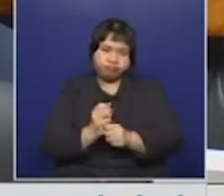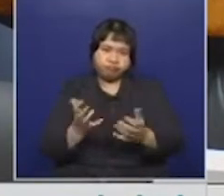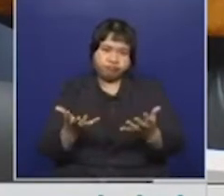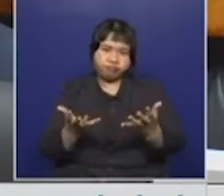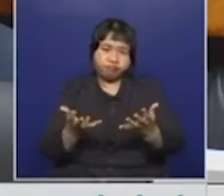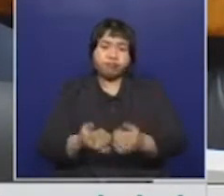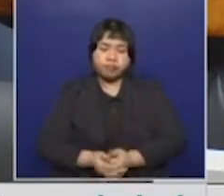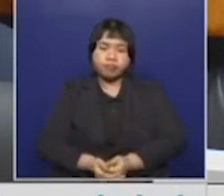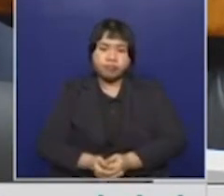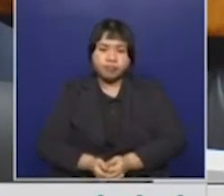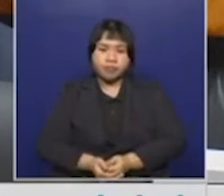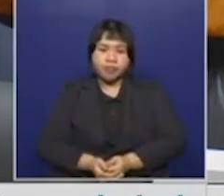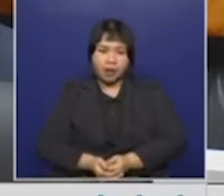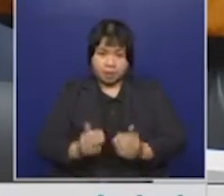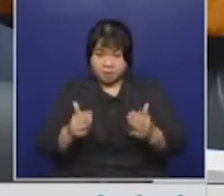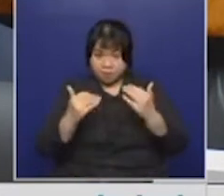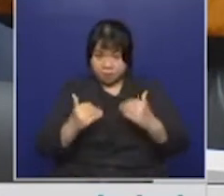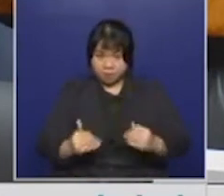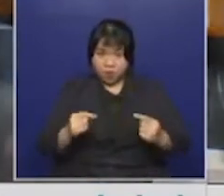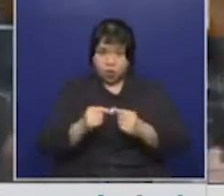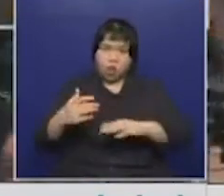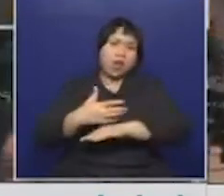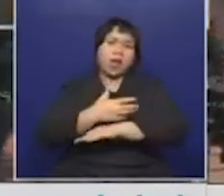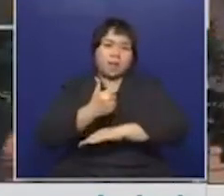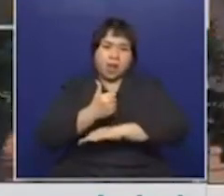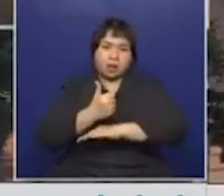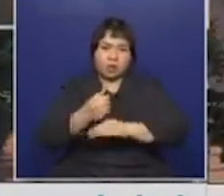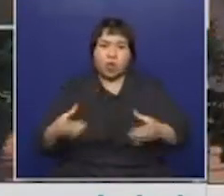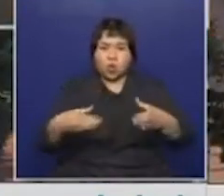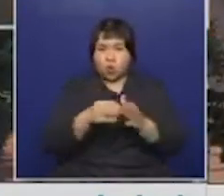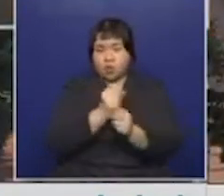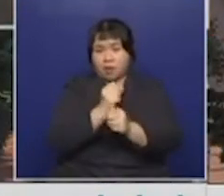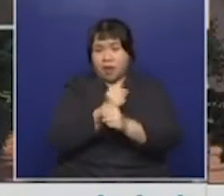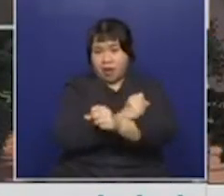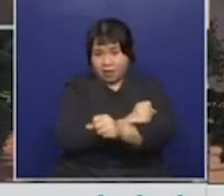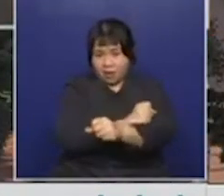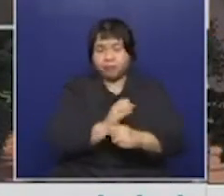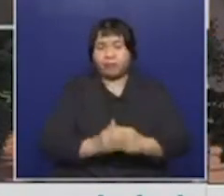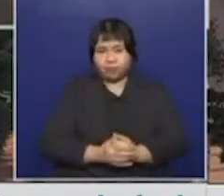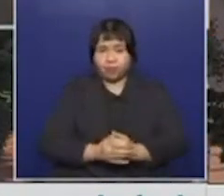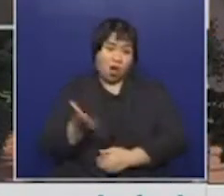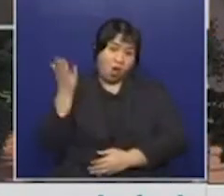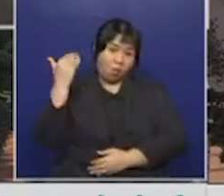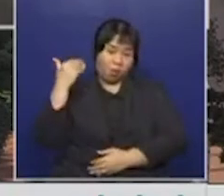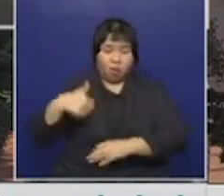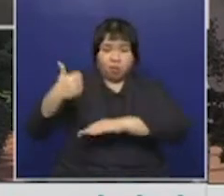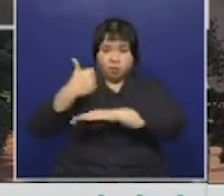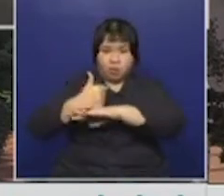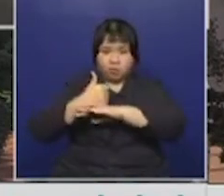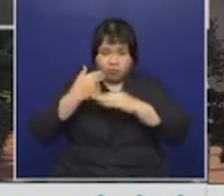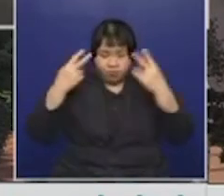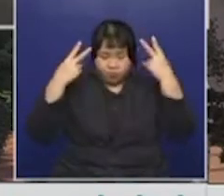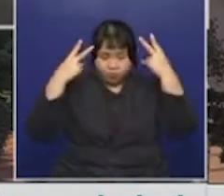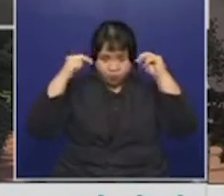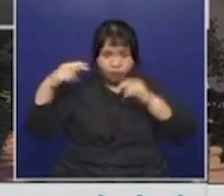คะอามาอีกมิตินึงค่ะในด้านการเมืองและการรวมตัวของแรงงานนับตั้งแต่วันที่พลเอกประยุทธ์จันทร์โอชาทำ